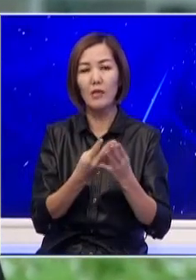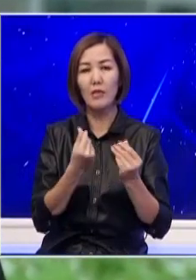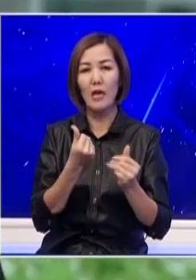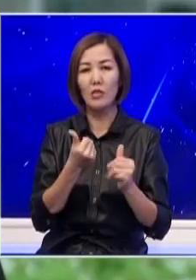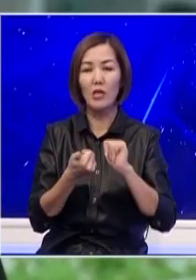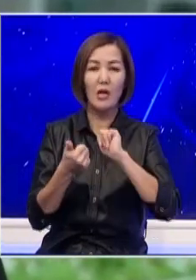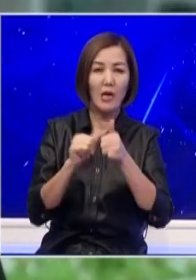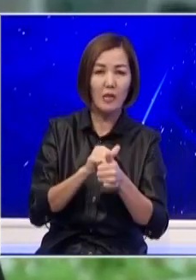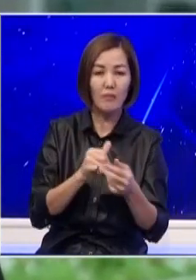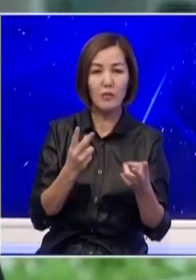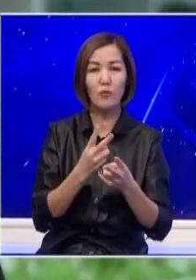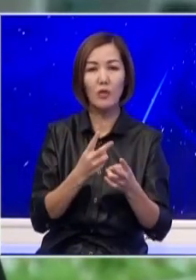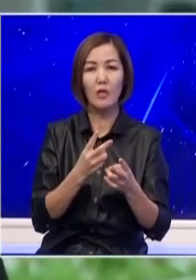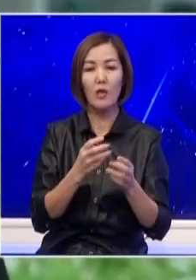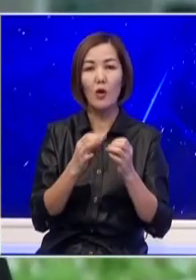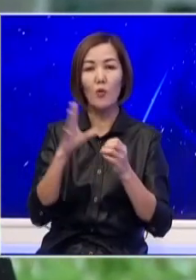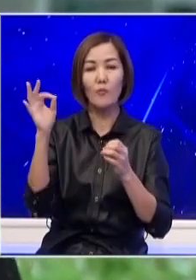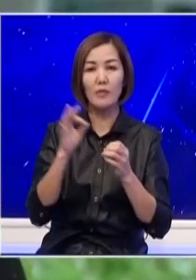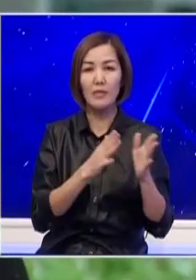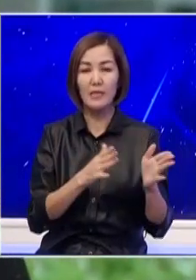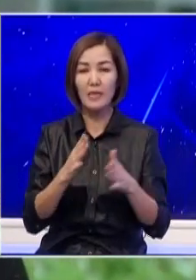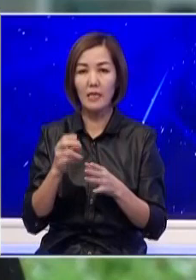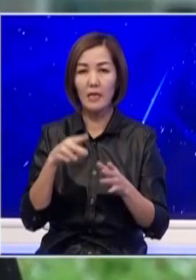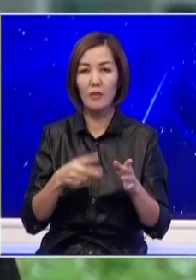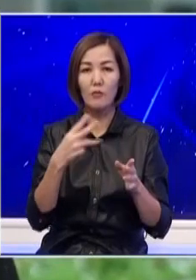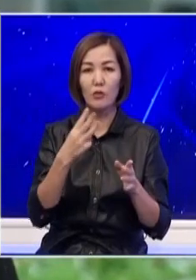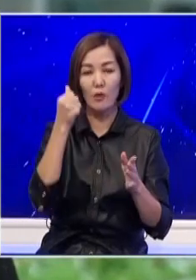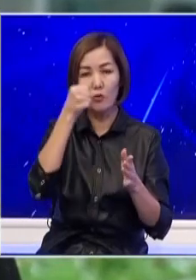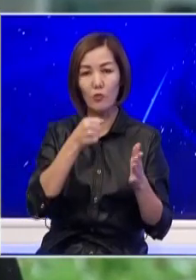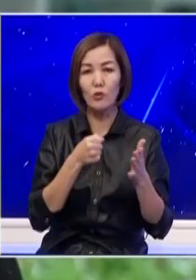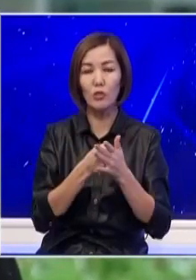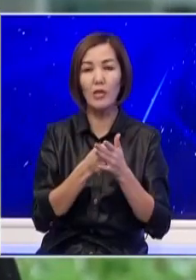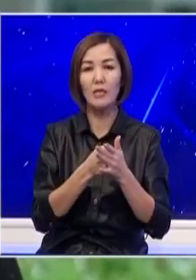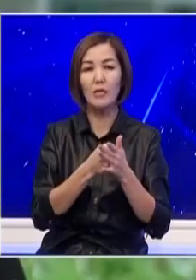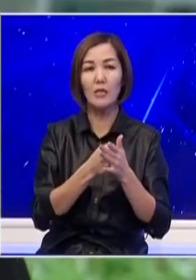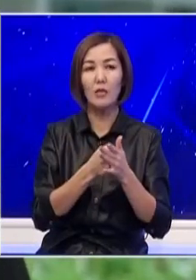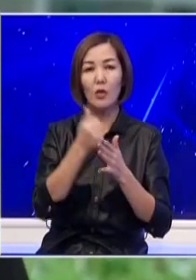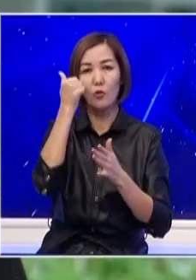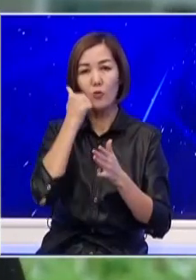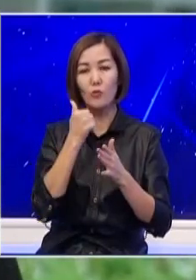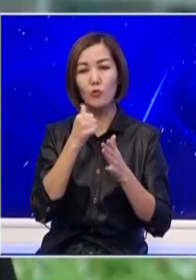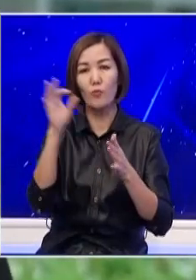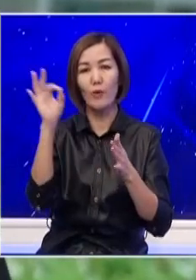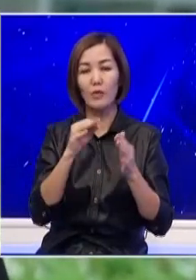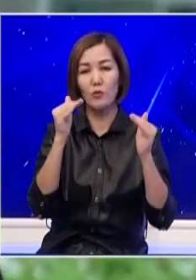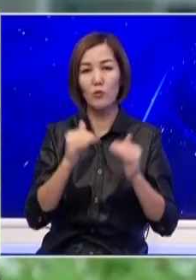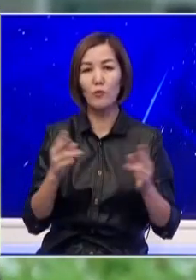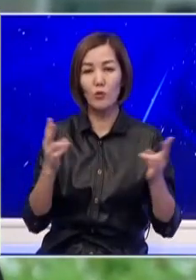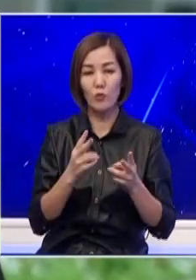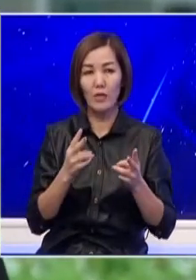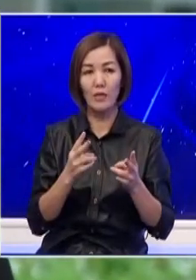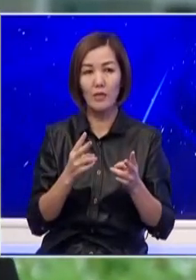кезең-кезеңмен 15%-ға дейін 2029 жылға дейін тозу пайызын төмен түсіру. Бұл жерде өз